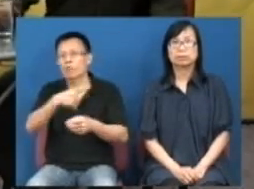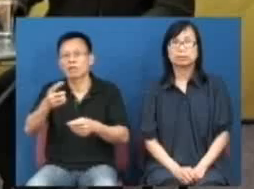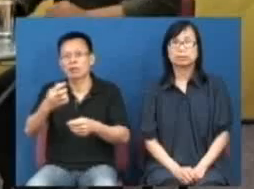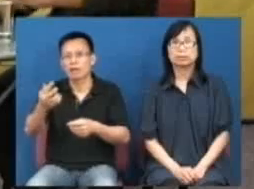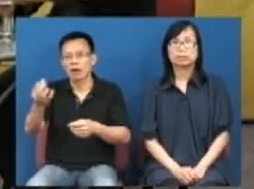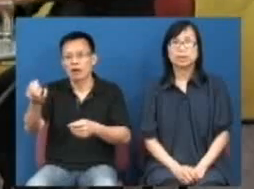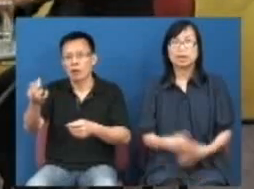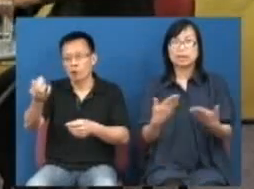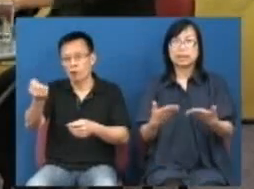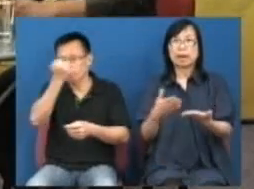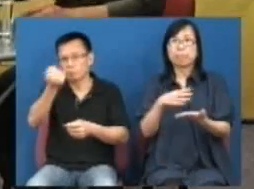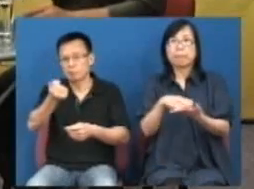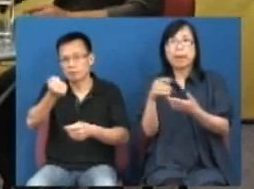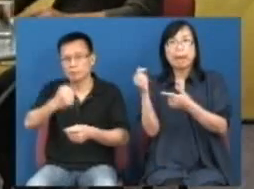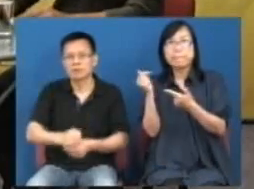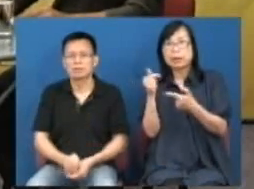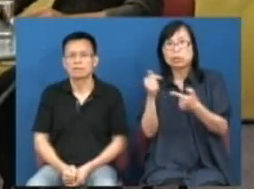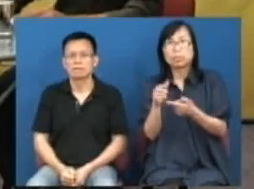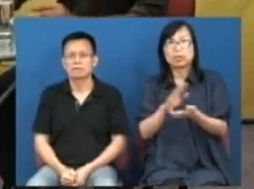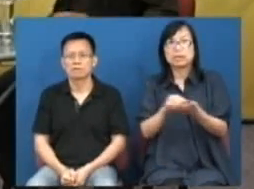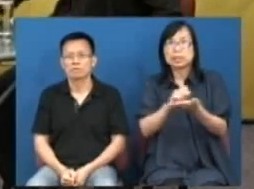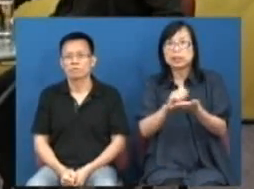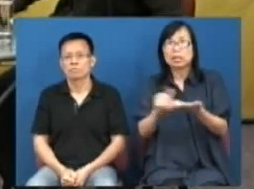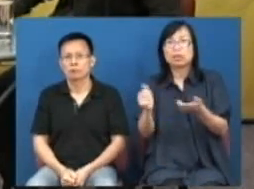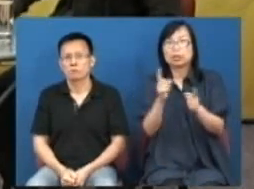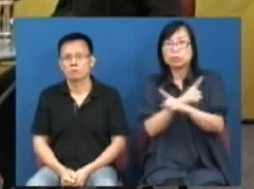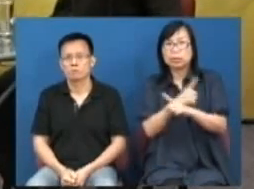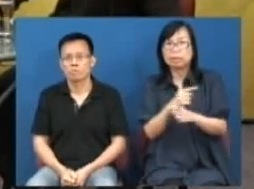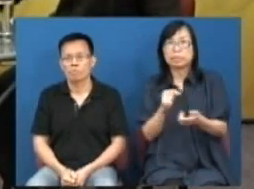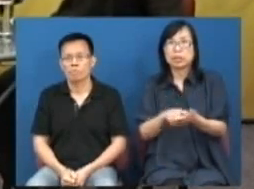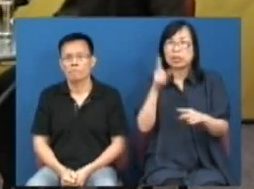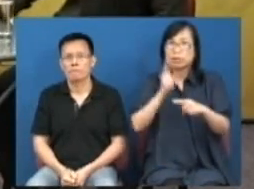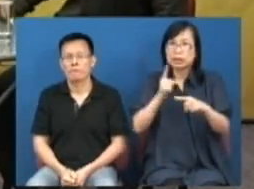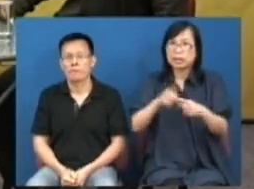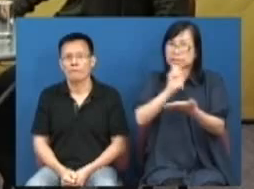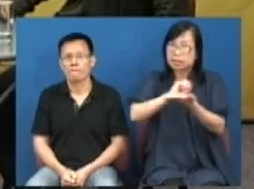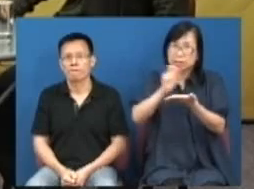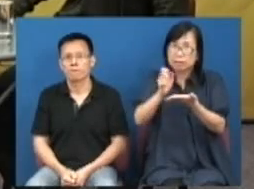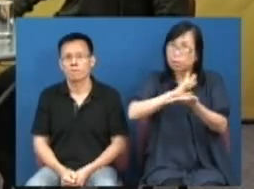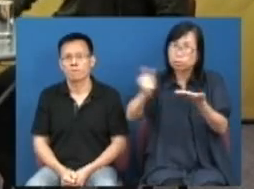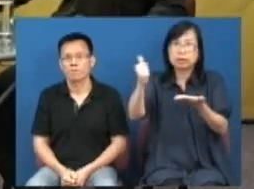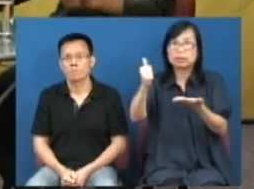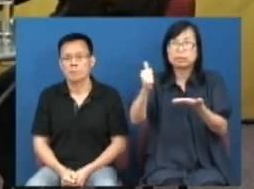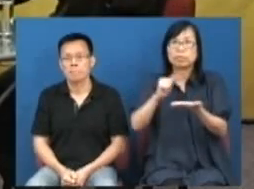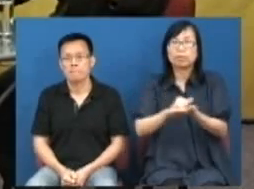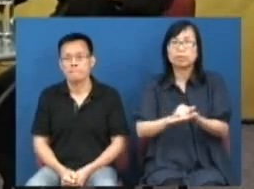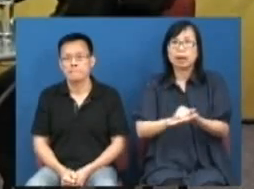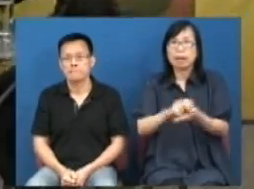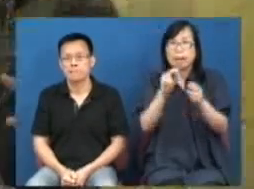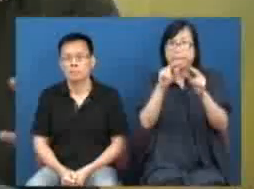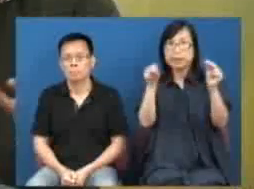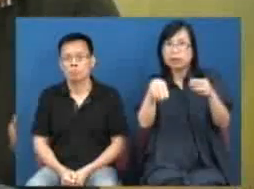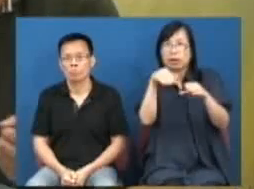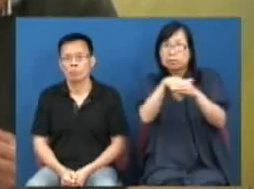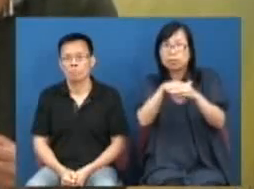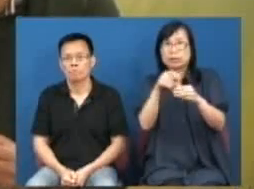真係 嗱，而家我哋不停都插佢話佢寫得唔清楚啦。喂，但係如果真係衰你上嚟，佢真係同你寫到清清楚楚嗱。佢因為嗱問題就係選管